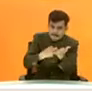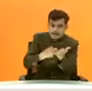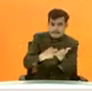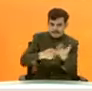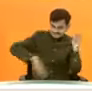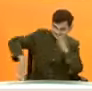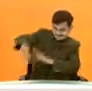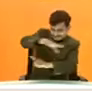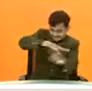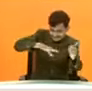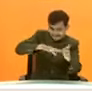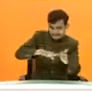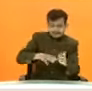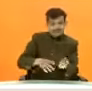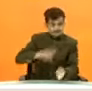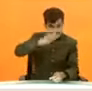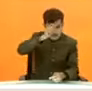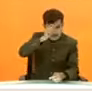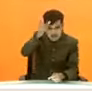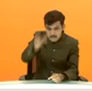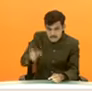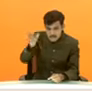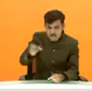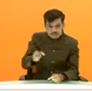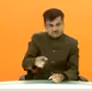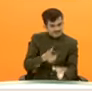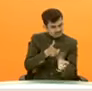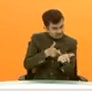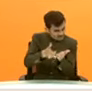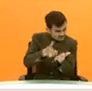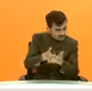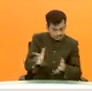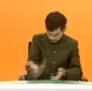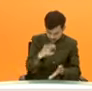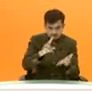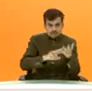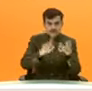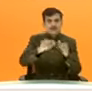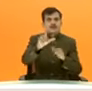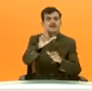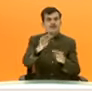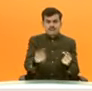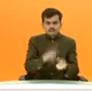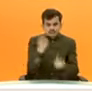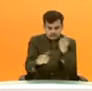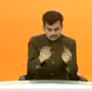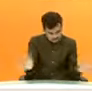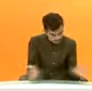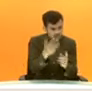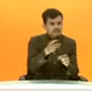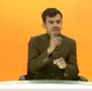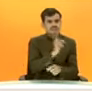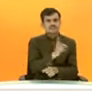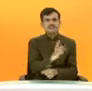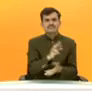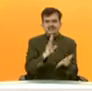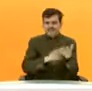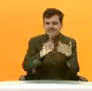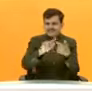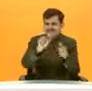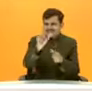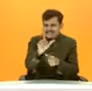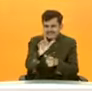पर ये अंग्रेज किसानों को नील की खेती के लिए मजबूर कर रहे थे। नील की खेती